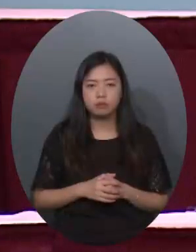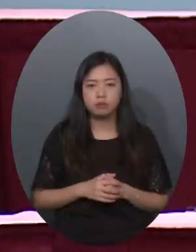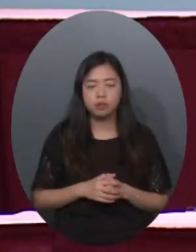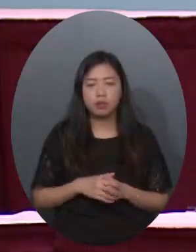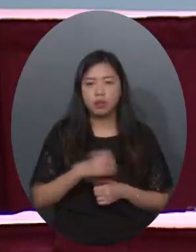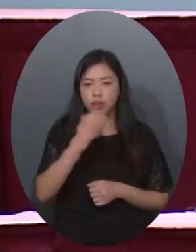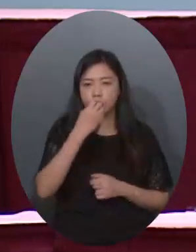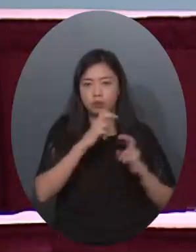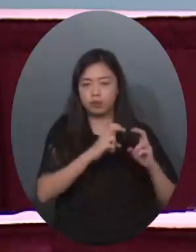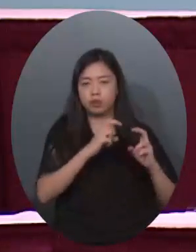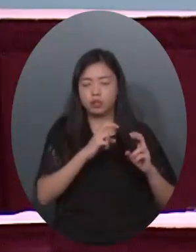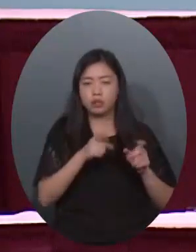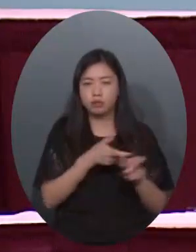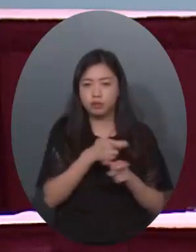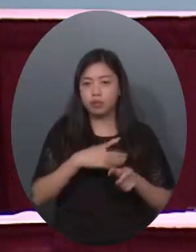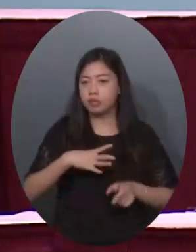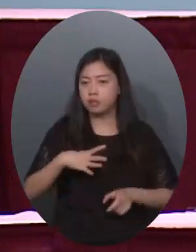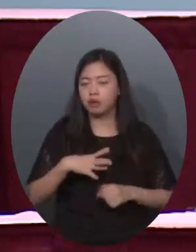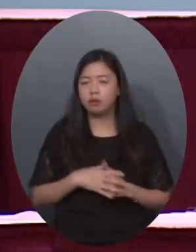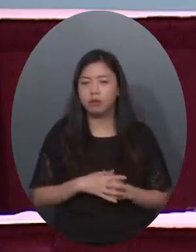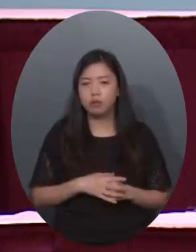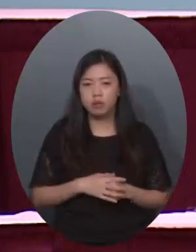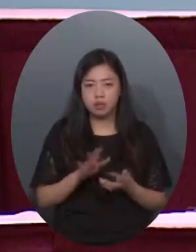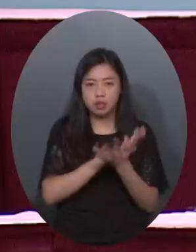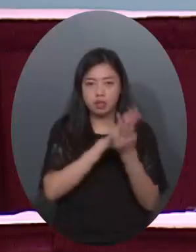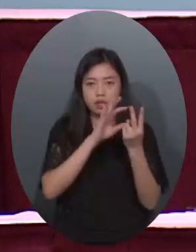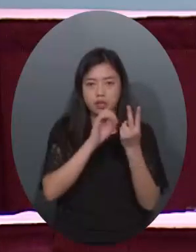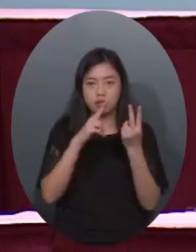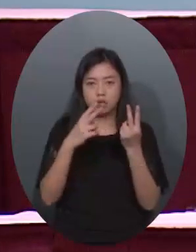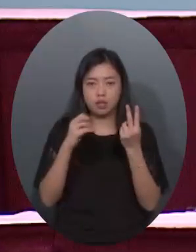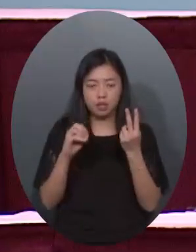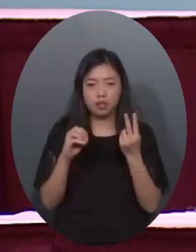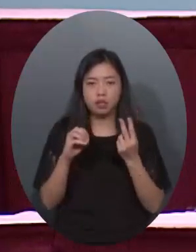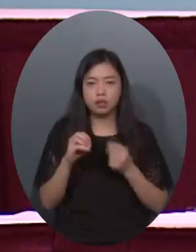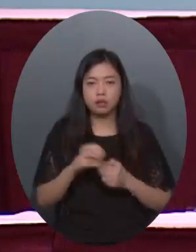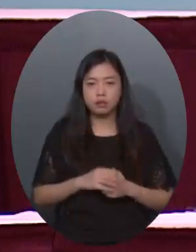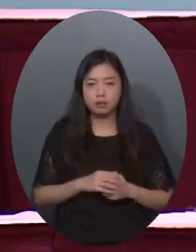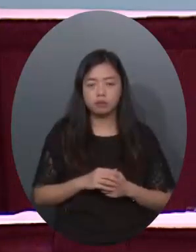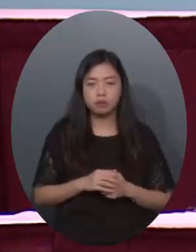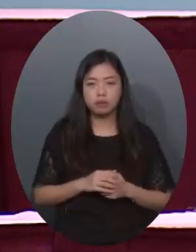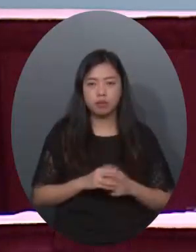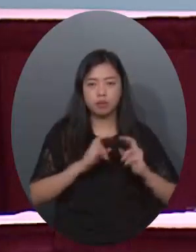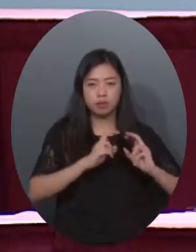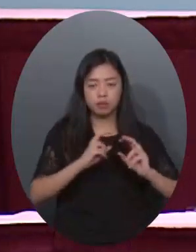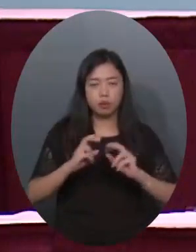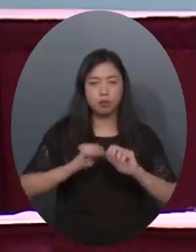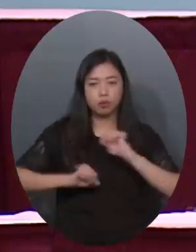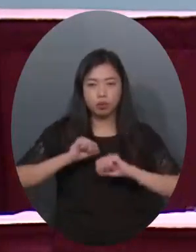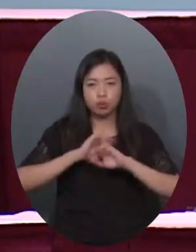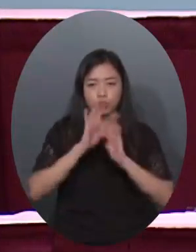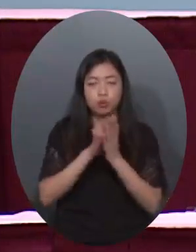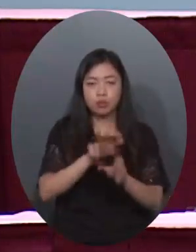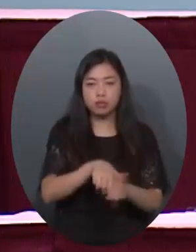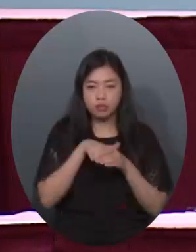香港車站商務方面，在2020年來自全港車站商務活動的總收